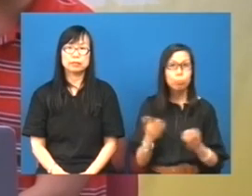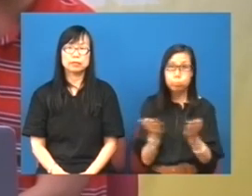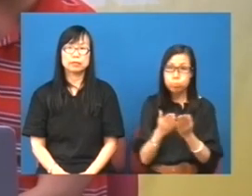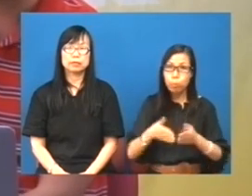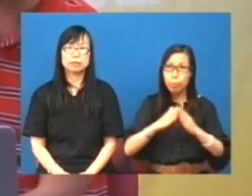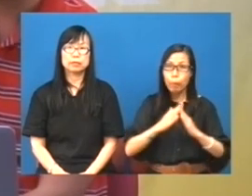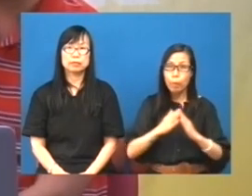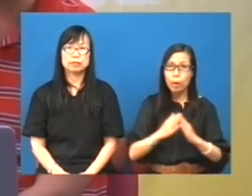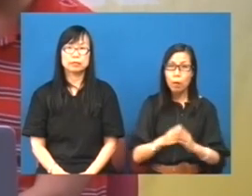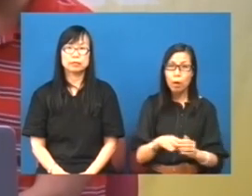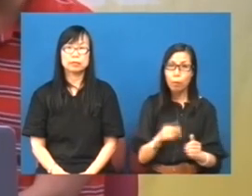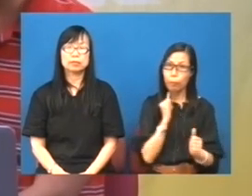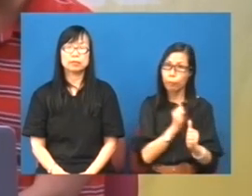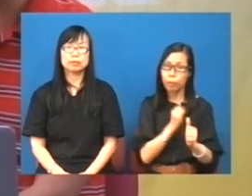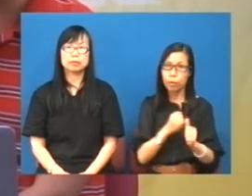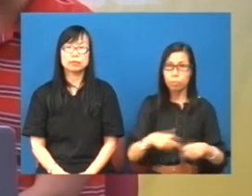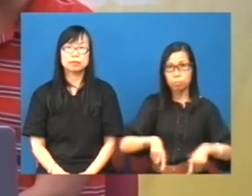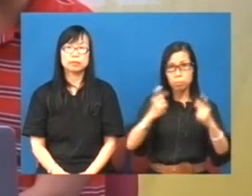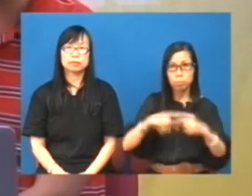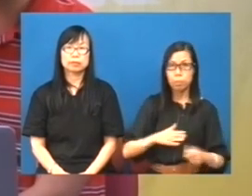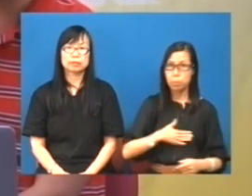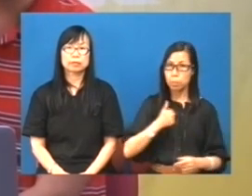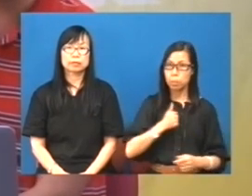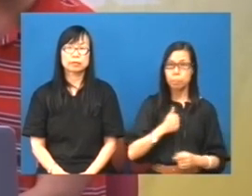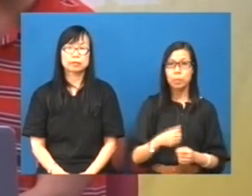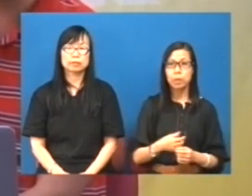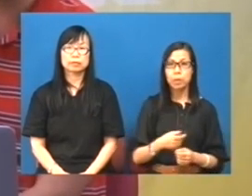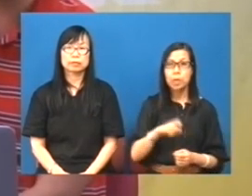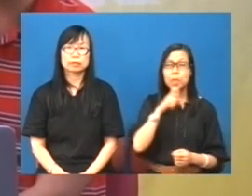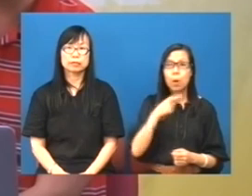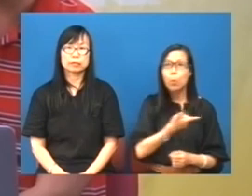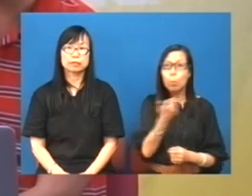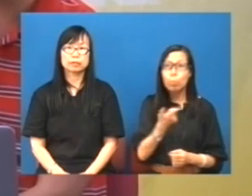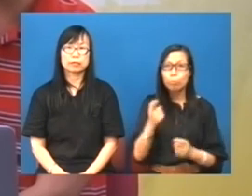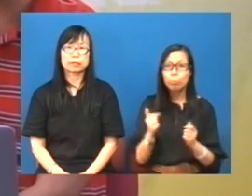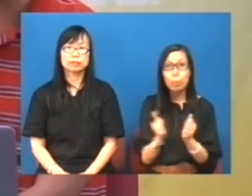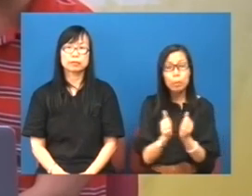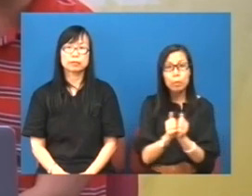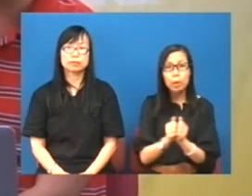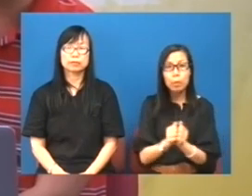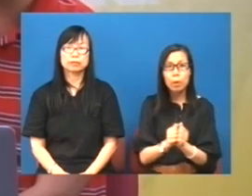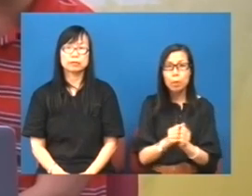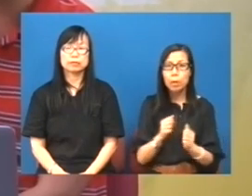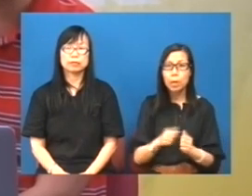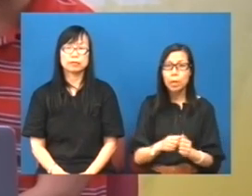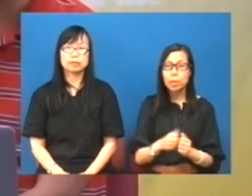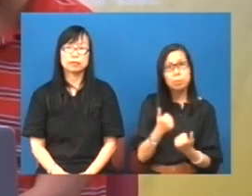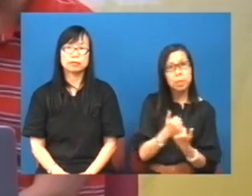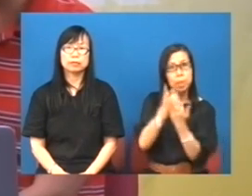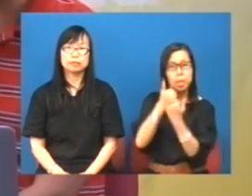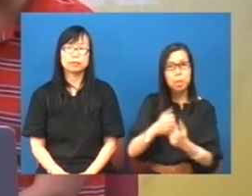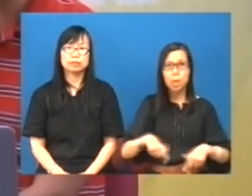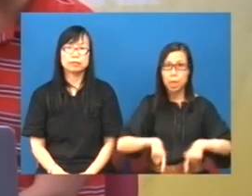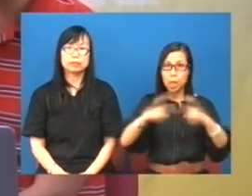不會處理林老師等等所以其實現在很多朋友都嘗試透過不同的途徑支援林老師